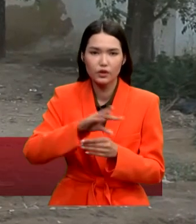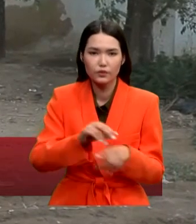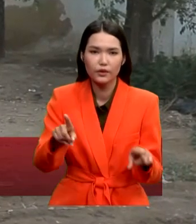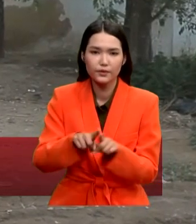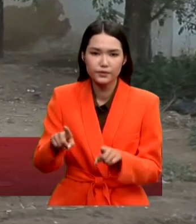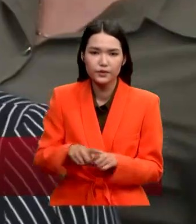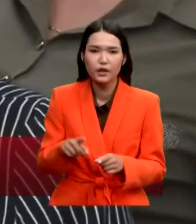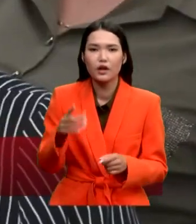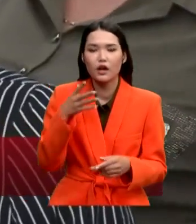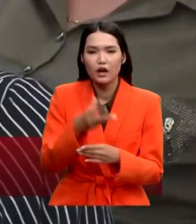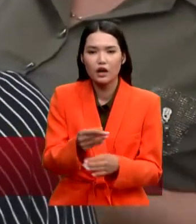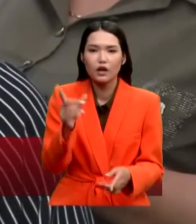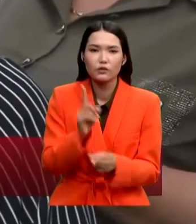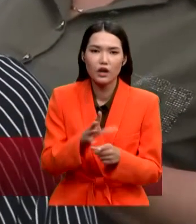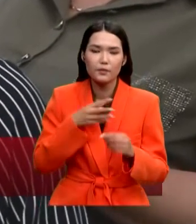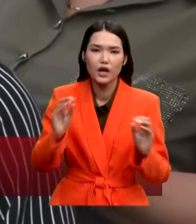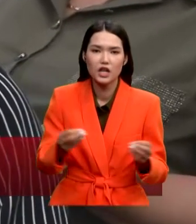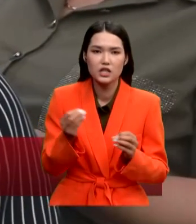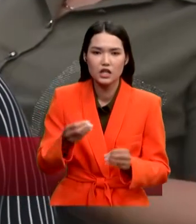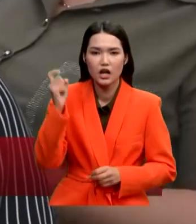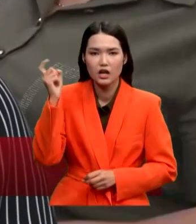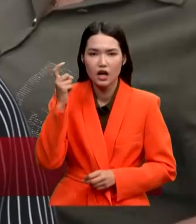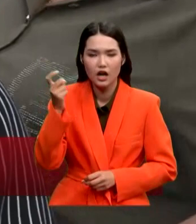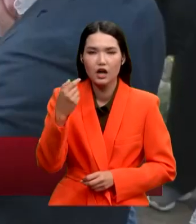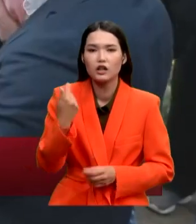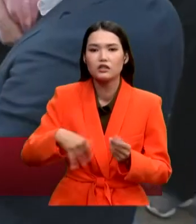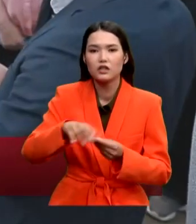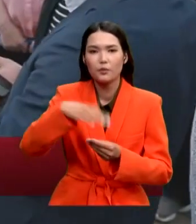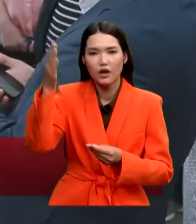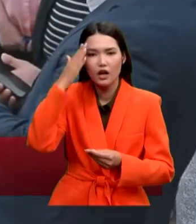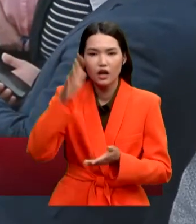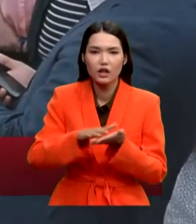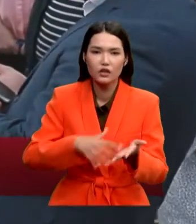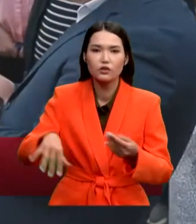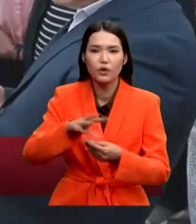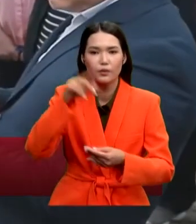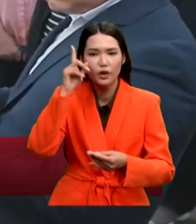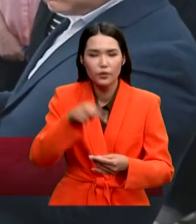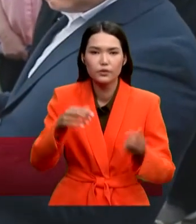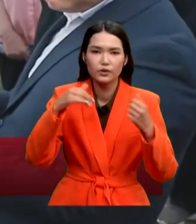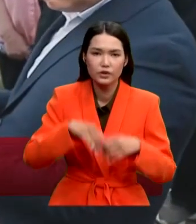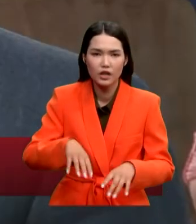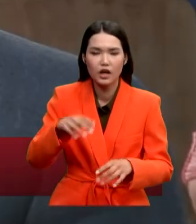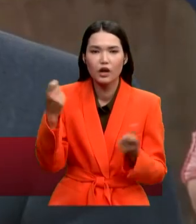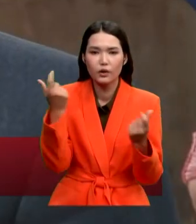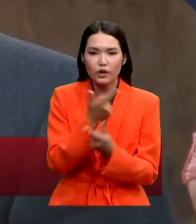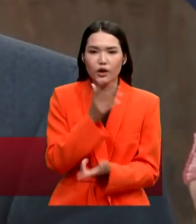намного дешевле добротного с имуществом владельца. Хотя в акимате заверили, что все это будет учтено при оценке